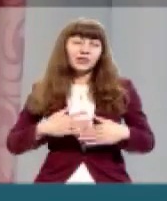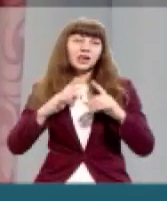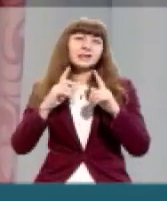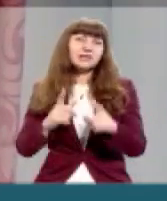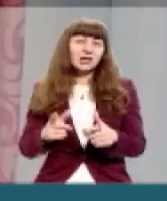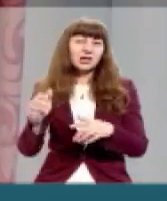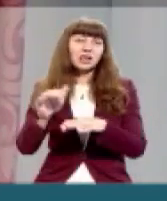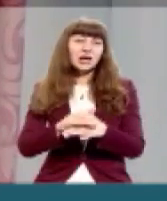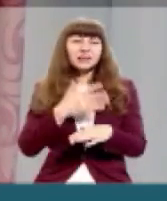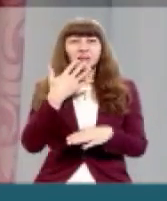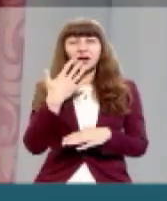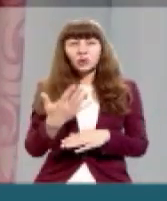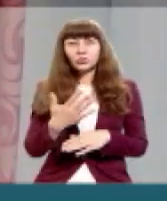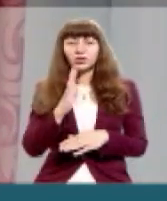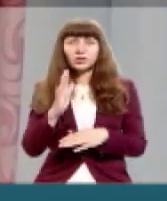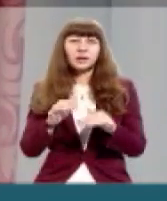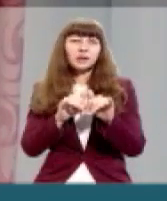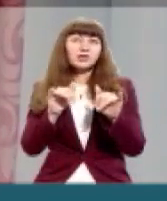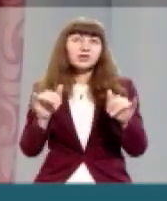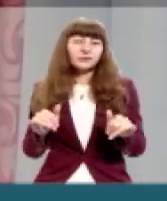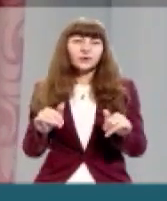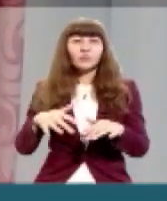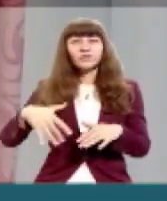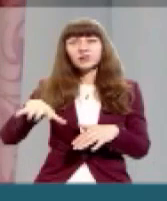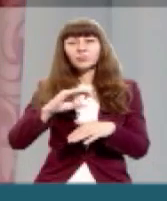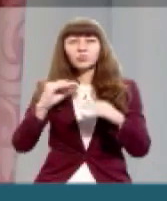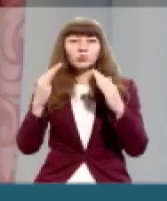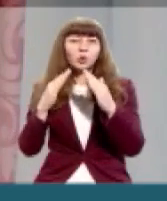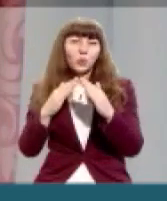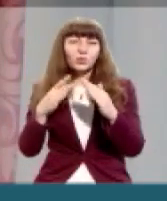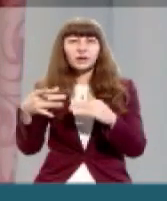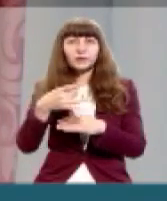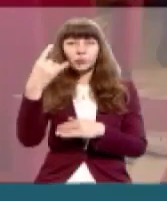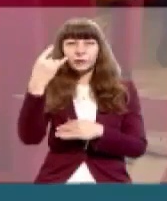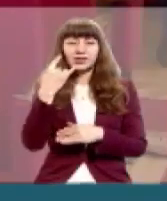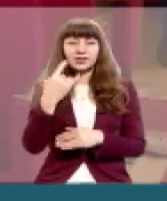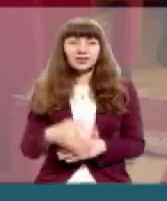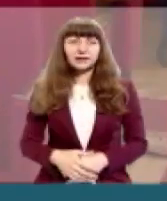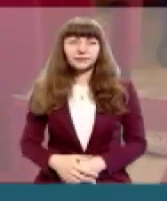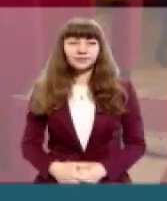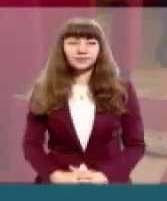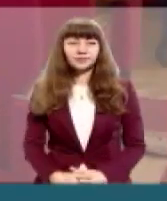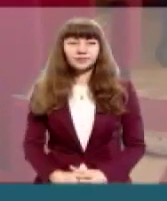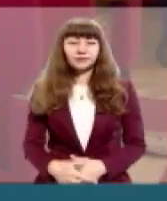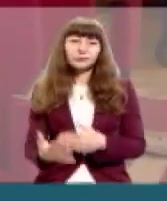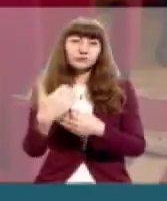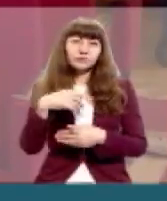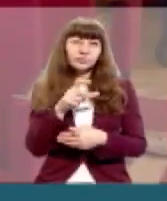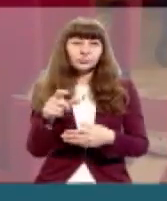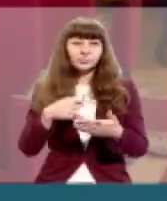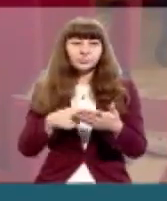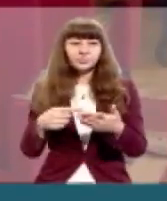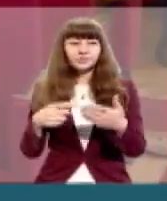нашему народу, дальнейшего процветания нашему общему дому Республики Казахстан. Гости мероприятия не раз подчеркнут,